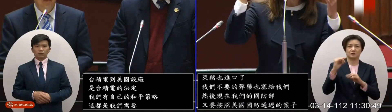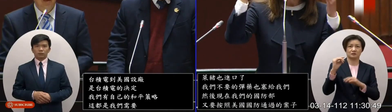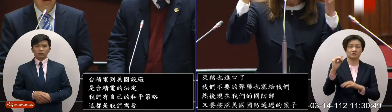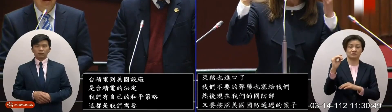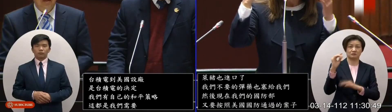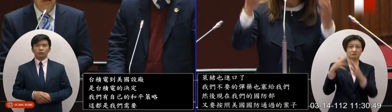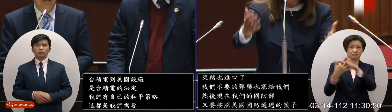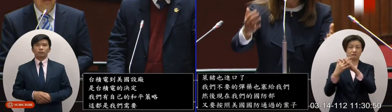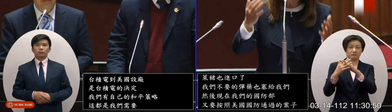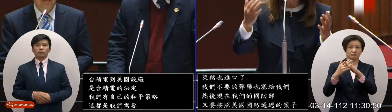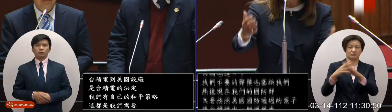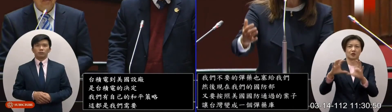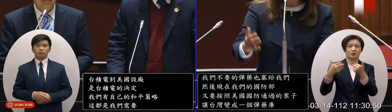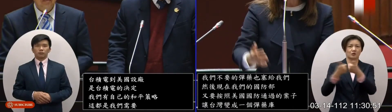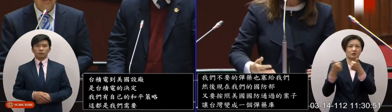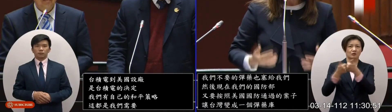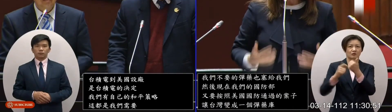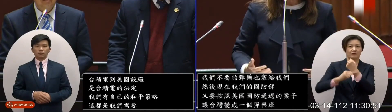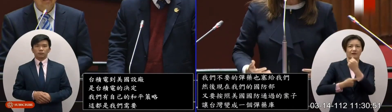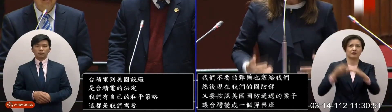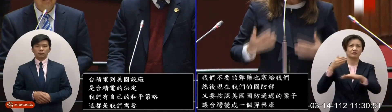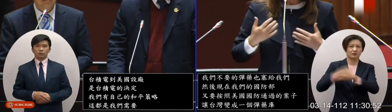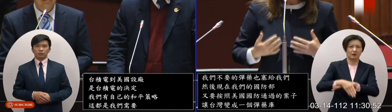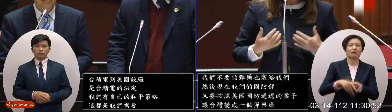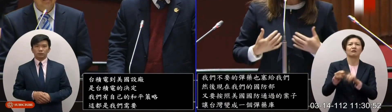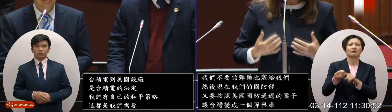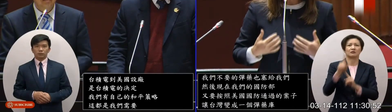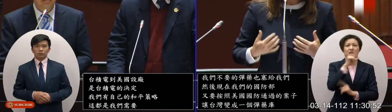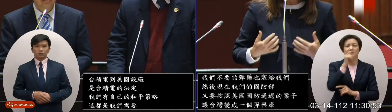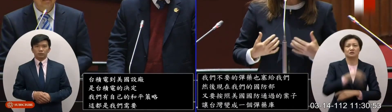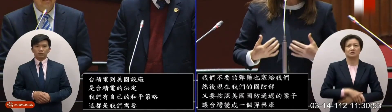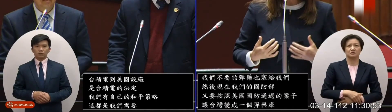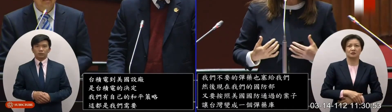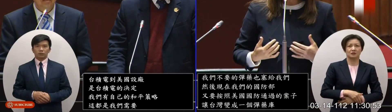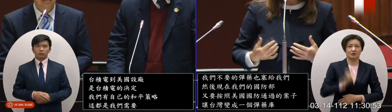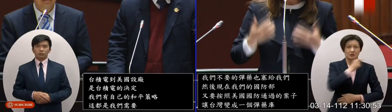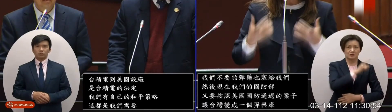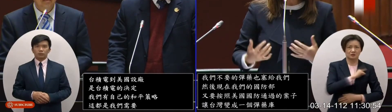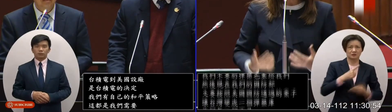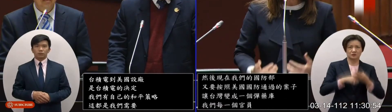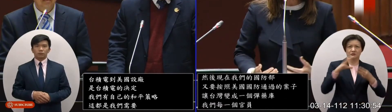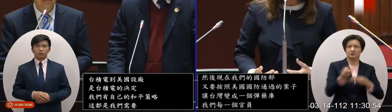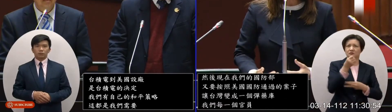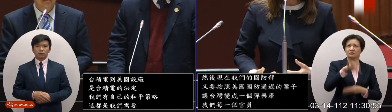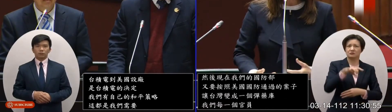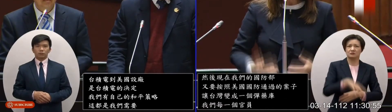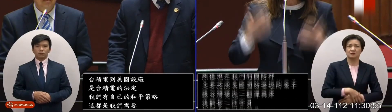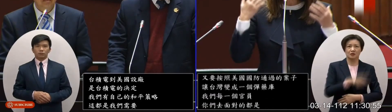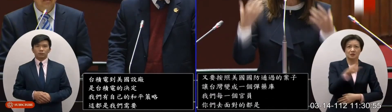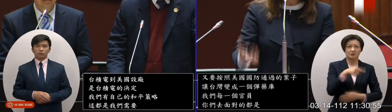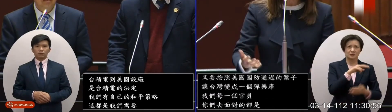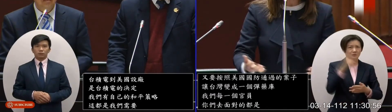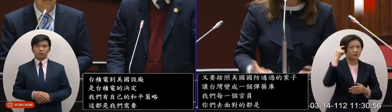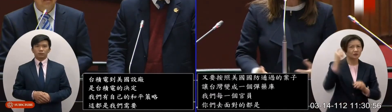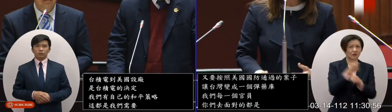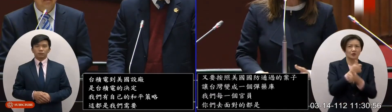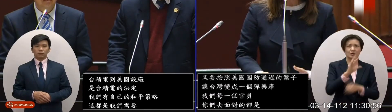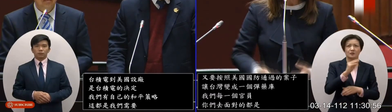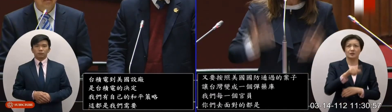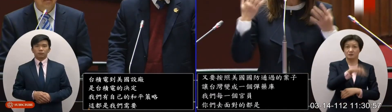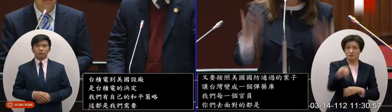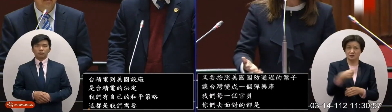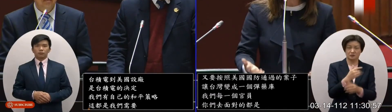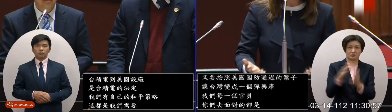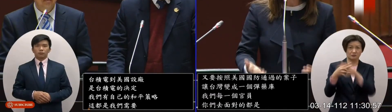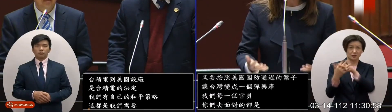会通过的法案，而我们自己的主权在哪里？你们有看过吗？你们是美国的官员吗？